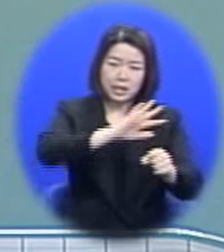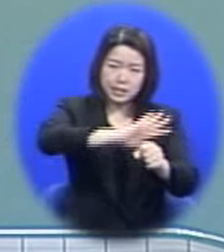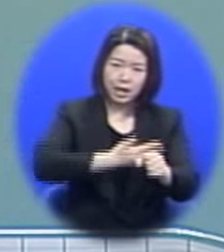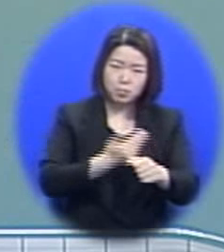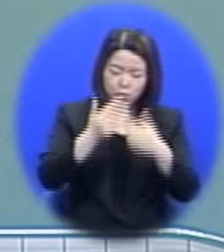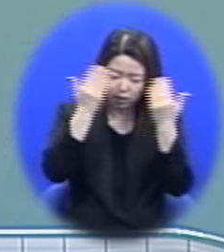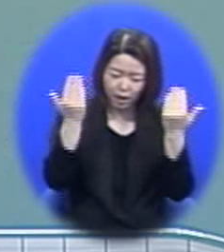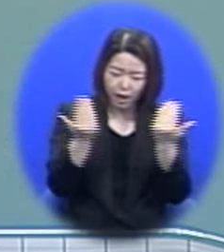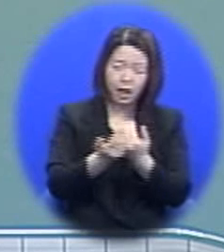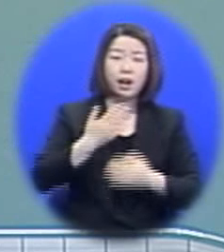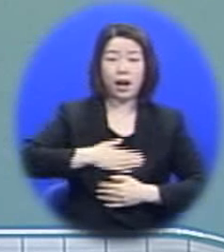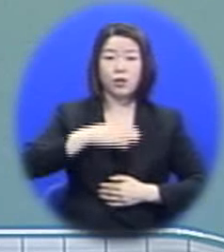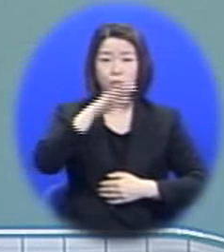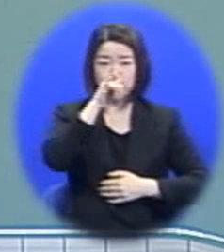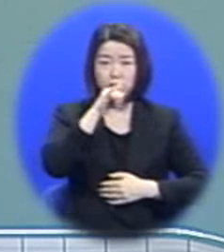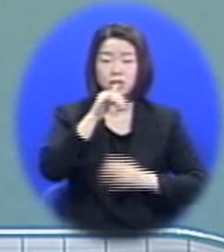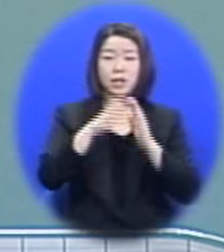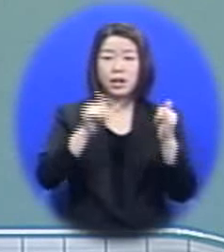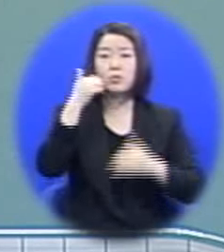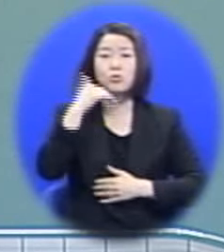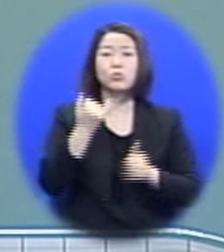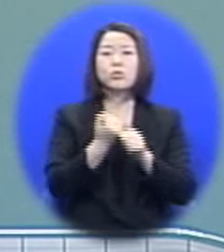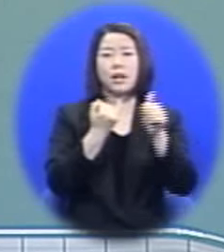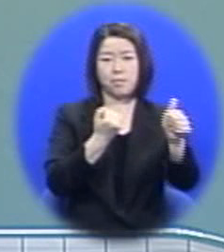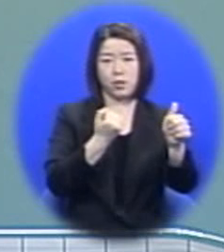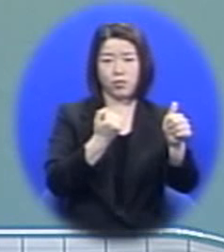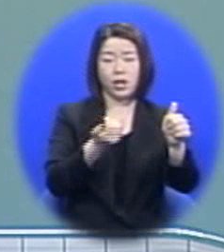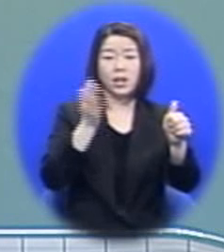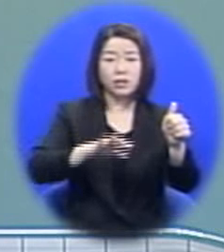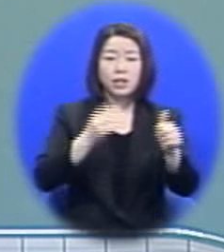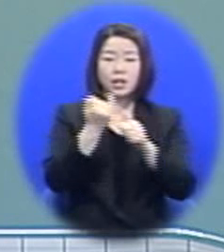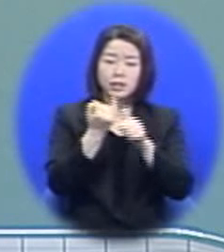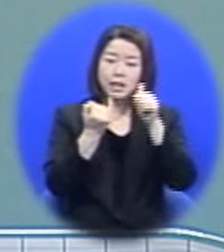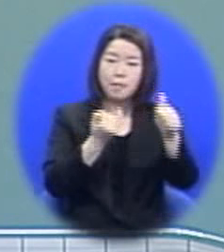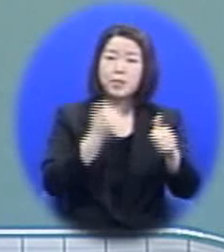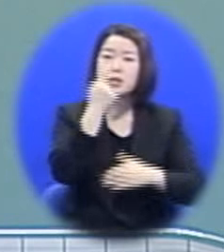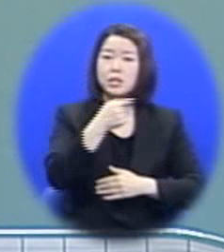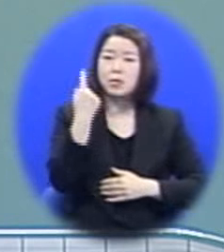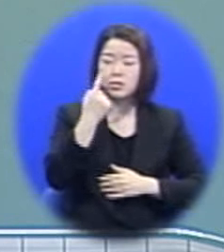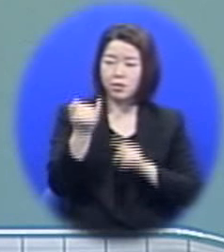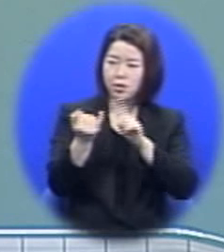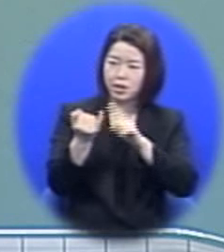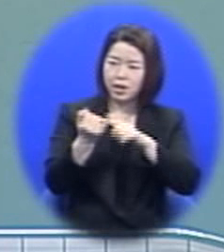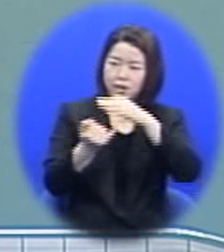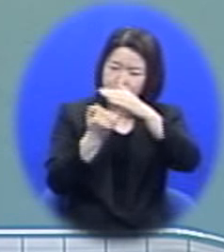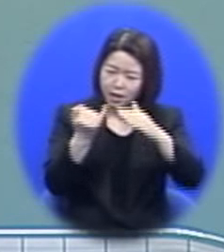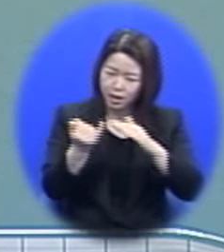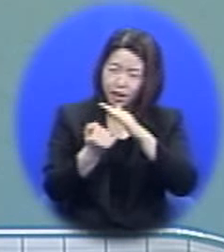사람입니다. 남편이. 그런데 그 남편의 입에서 아내를